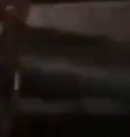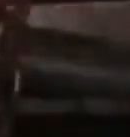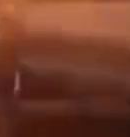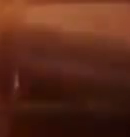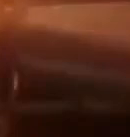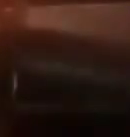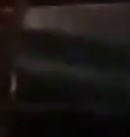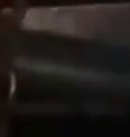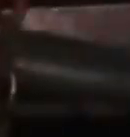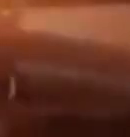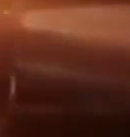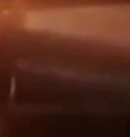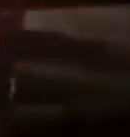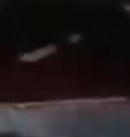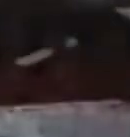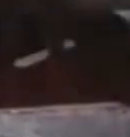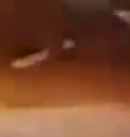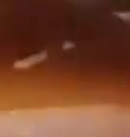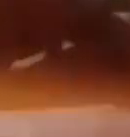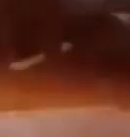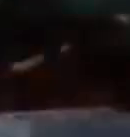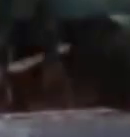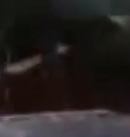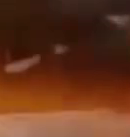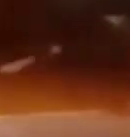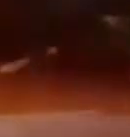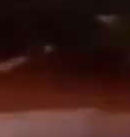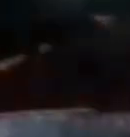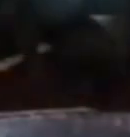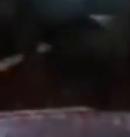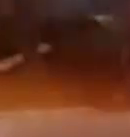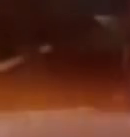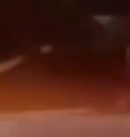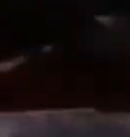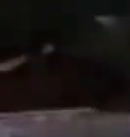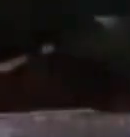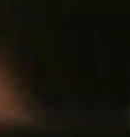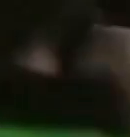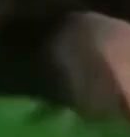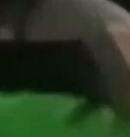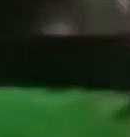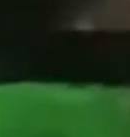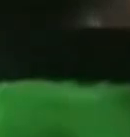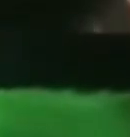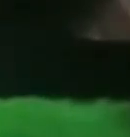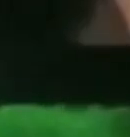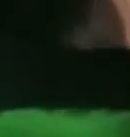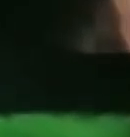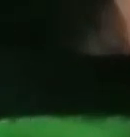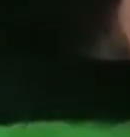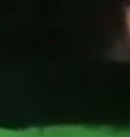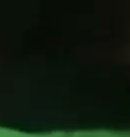saat mobil melaju dengan kecepatan tinggi dari arah Kemang menuju Kemampang, tiba-tiba menabrak 3 pengendara motor. Akibatnya